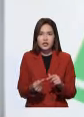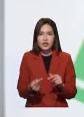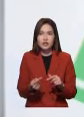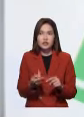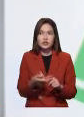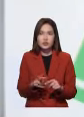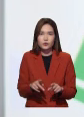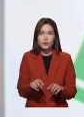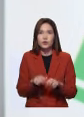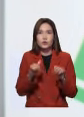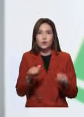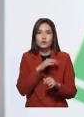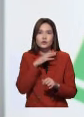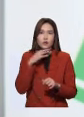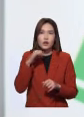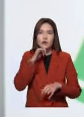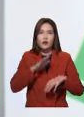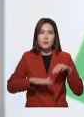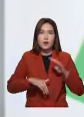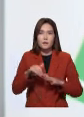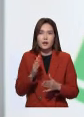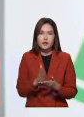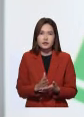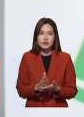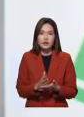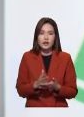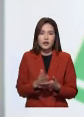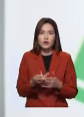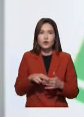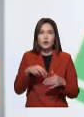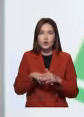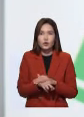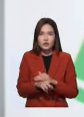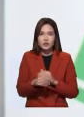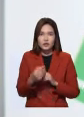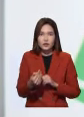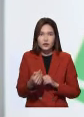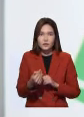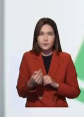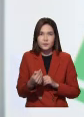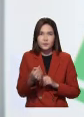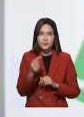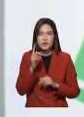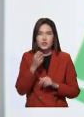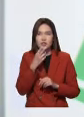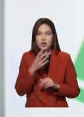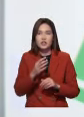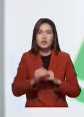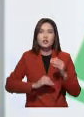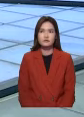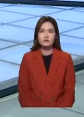да бөлек біздің көптеген мамандарымыз, өз ісінің ең қас шеберлері, жоғары білікті